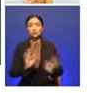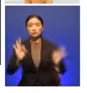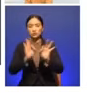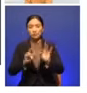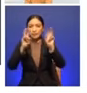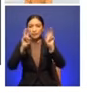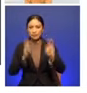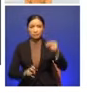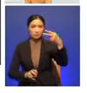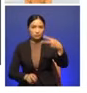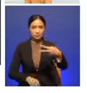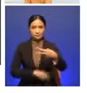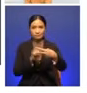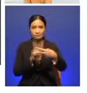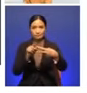เรื่องก็คือว่า